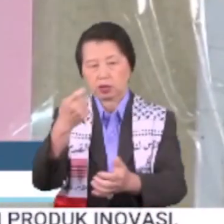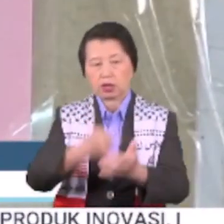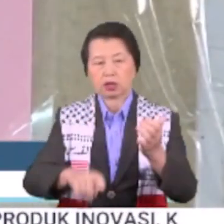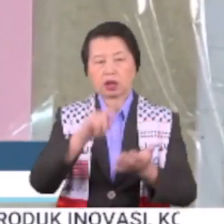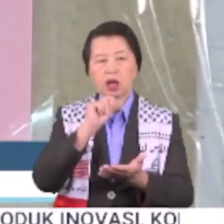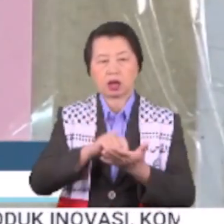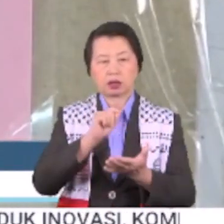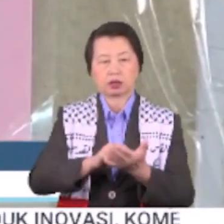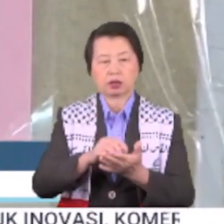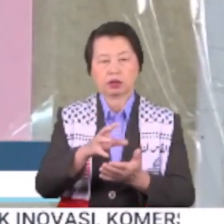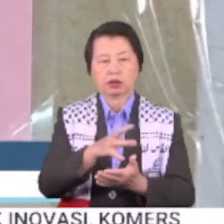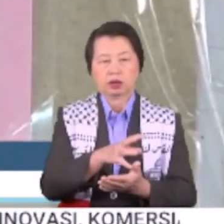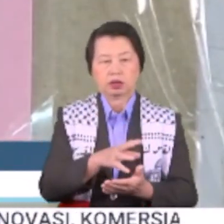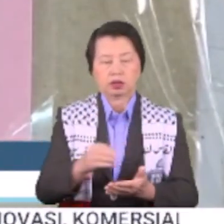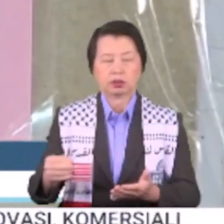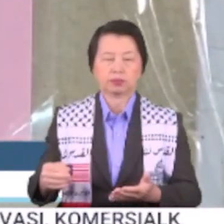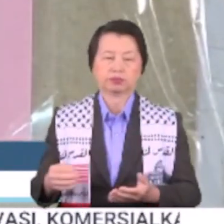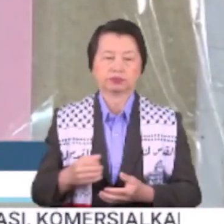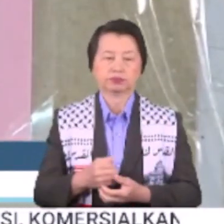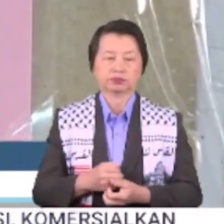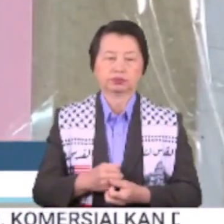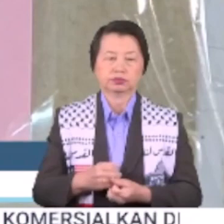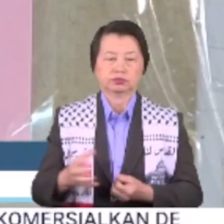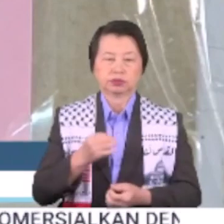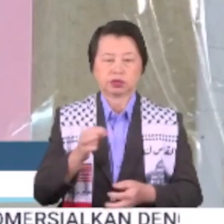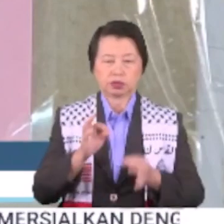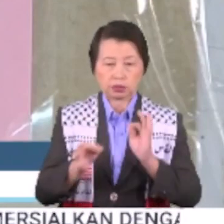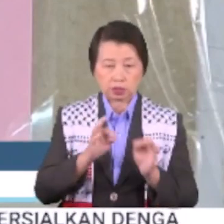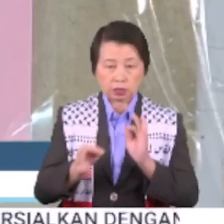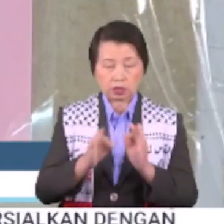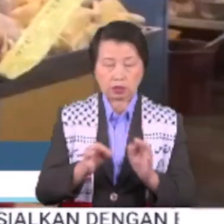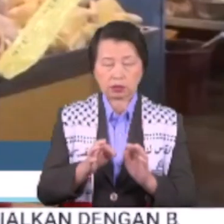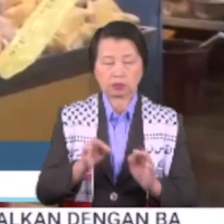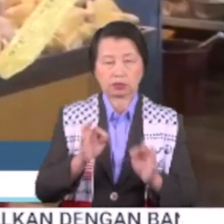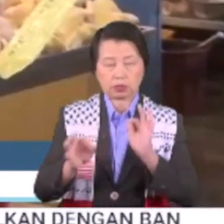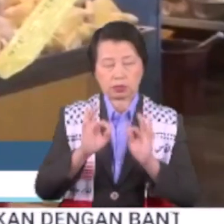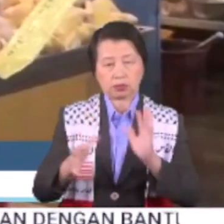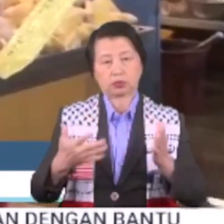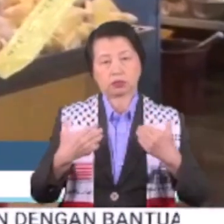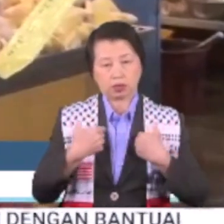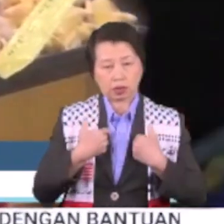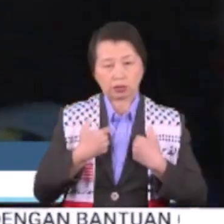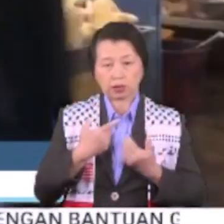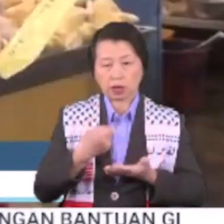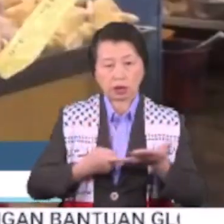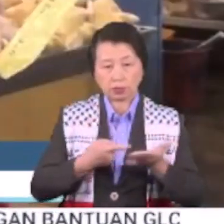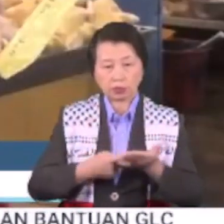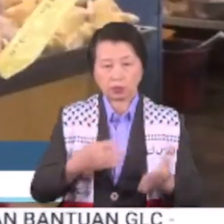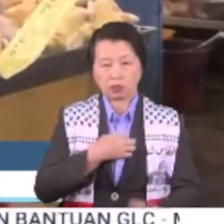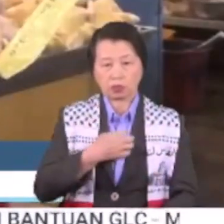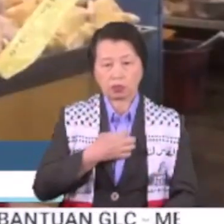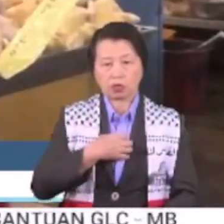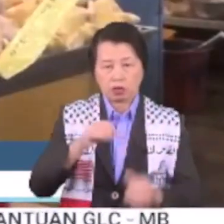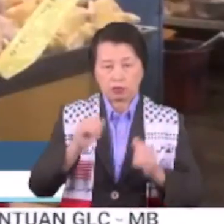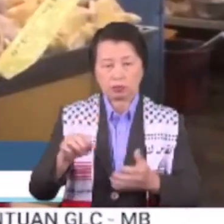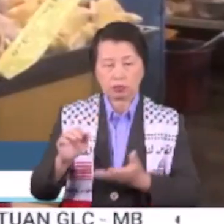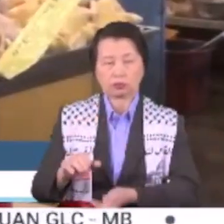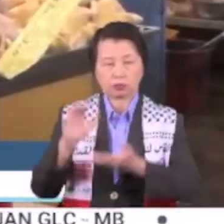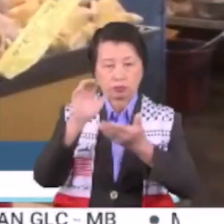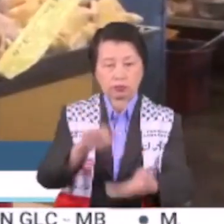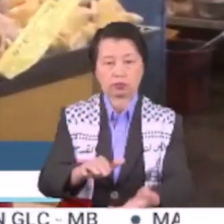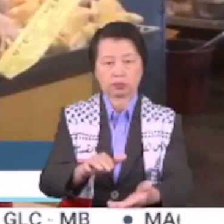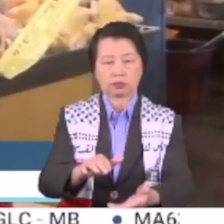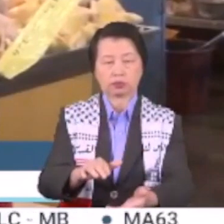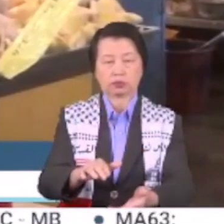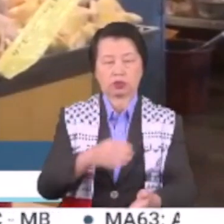dan juga telur di negeri sembilan ini dan kalau sekiranya ada apa-apa aduan boleh disalurkan